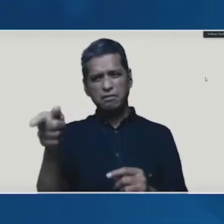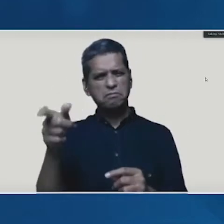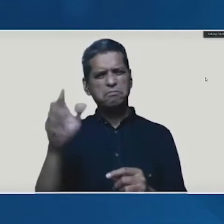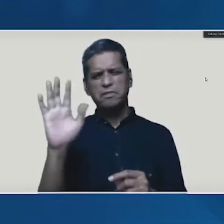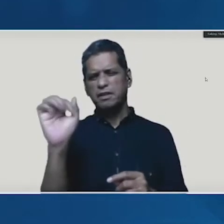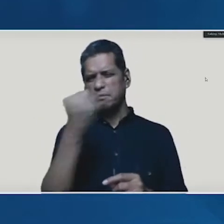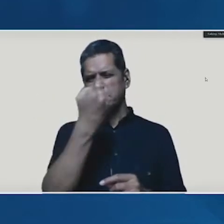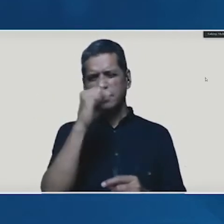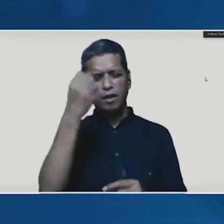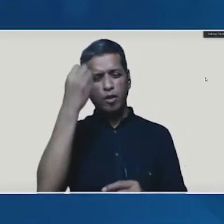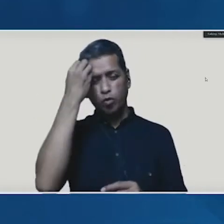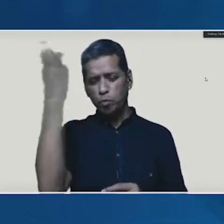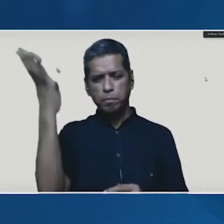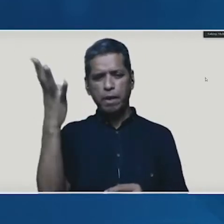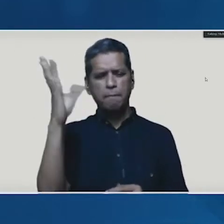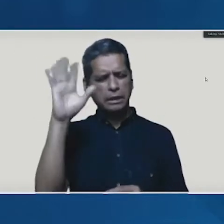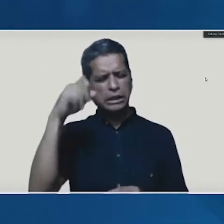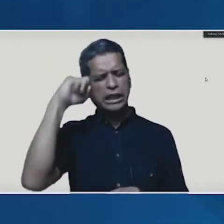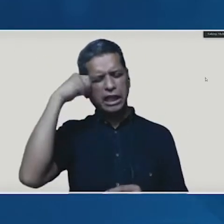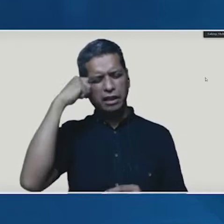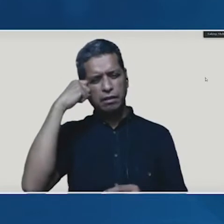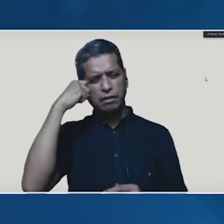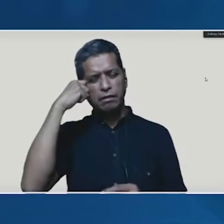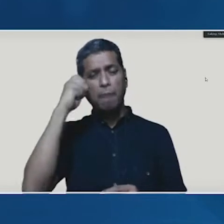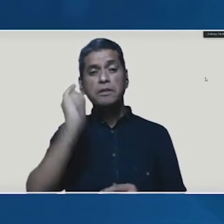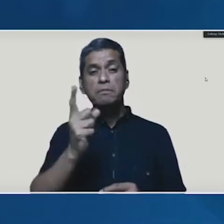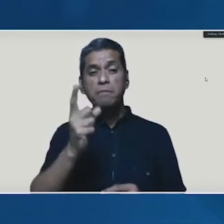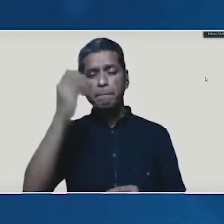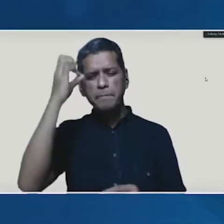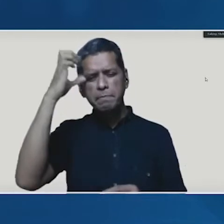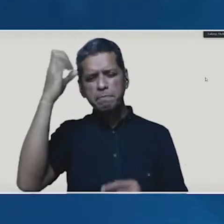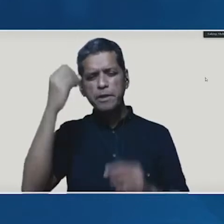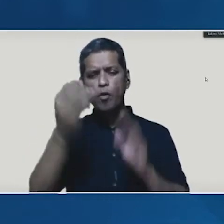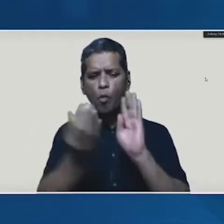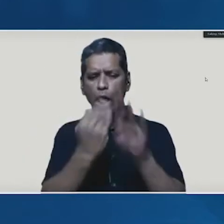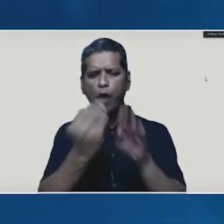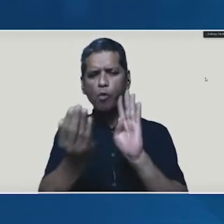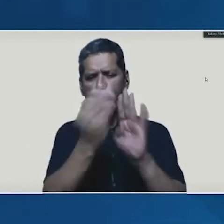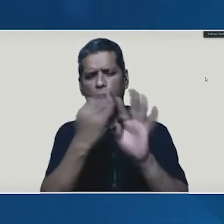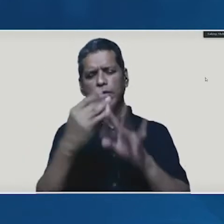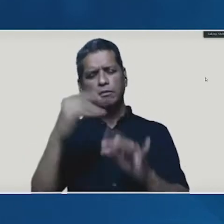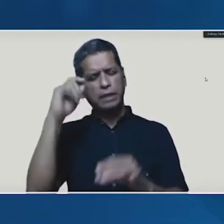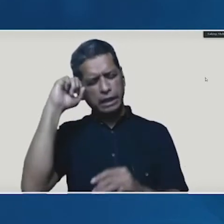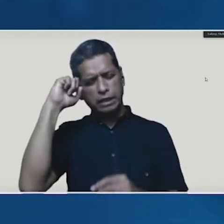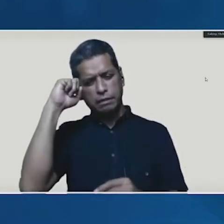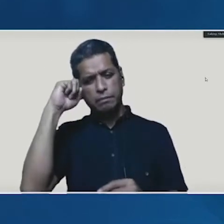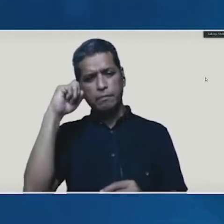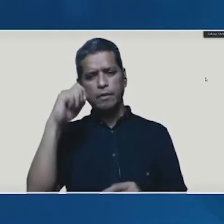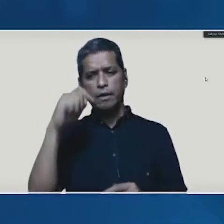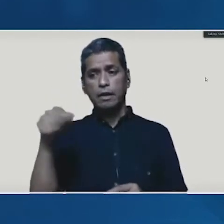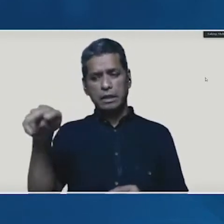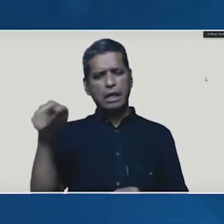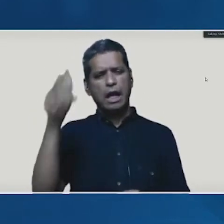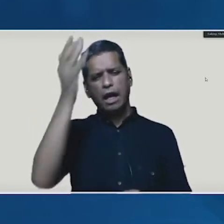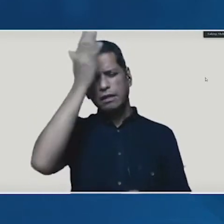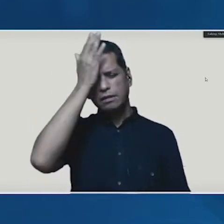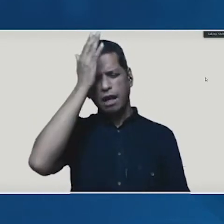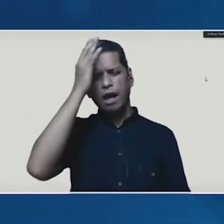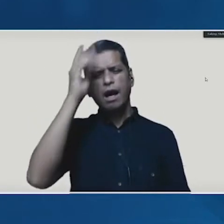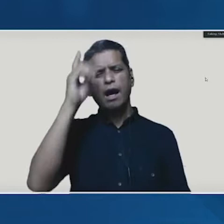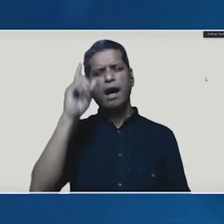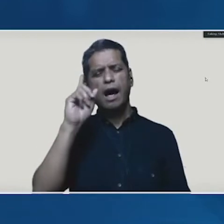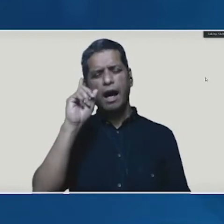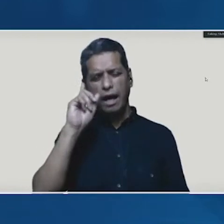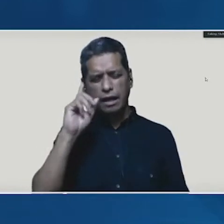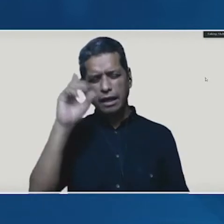tidak lupa sama sekali Dia hanya dia tahu ada mimpi ada berkas-berkasnya tapi dia tidak